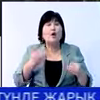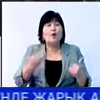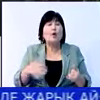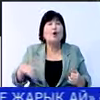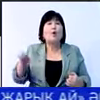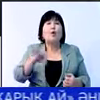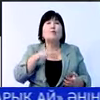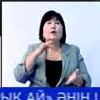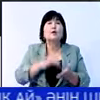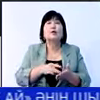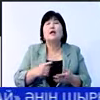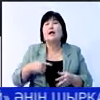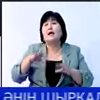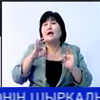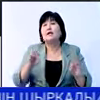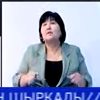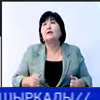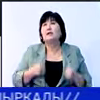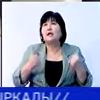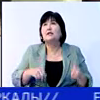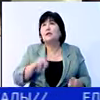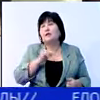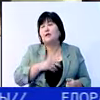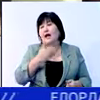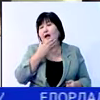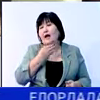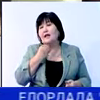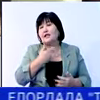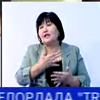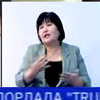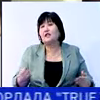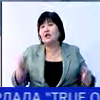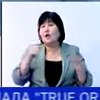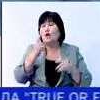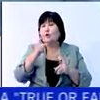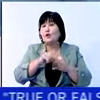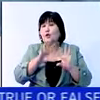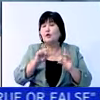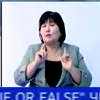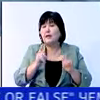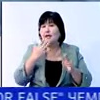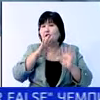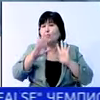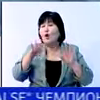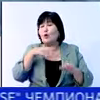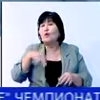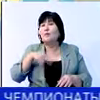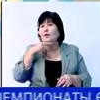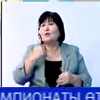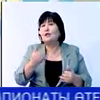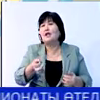облыс орталығындағы ісмерлердің көз майын тауысып істеген әшекей заттарын қосыңыз. Бір сөзбен келісті көрме көп көңілінен